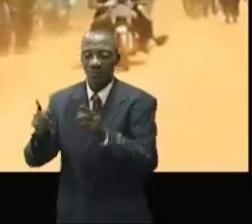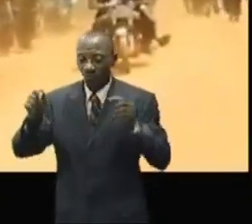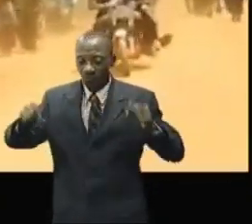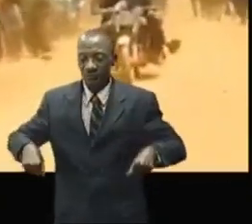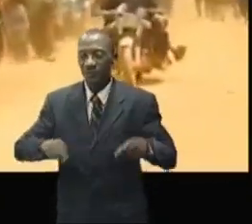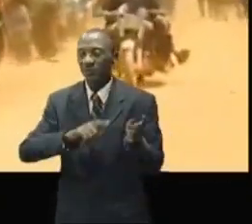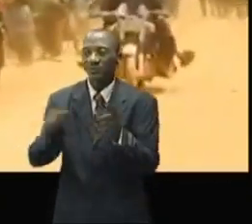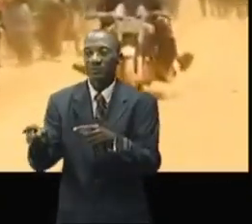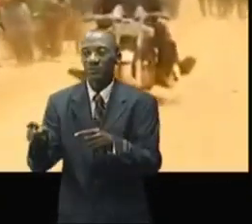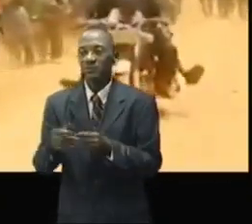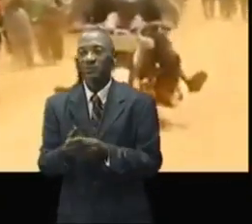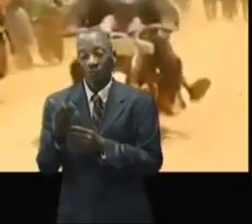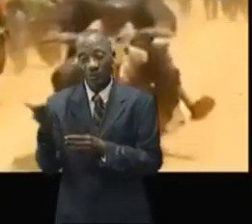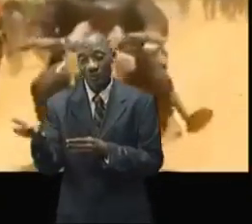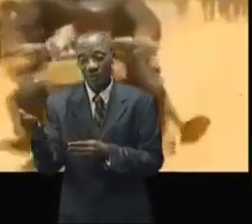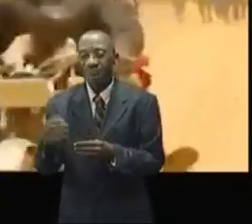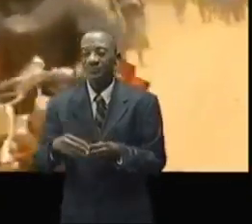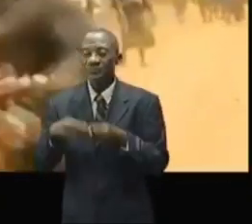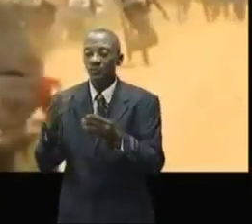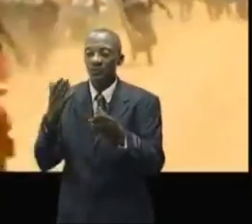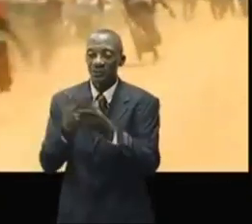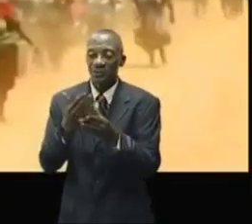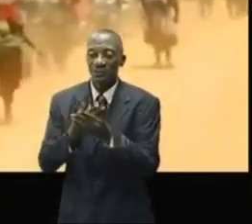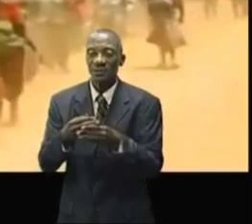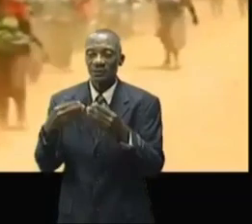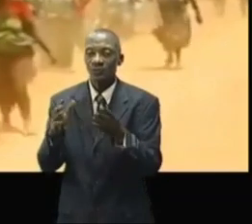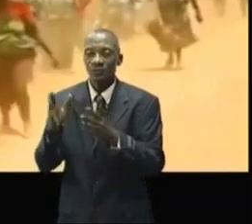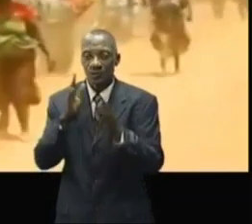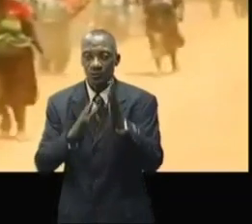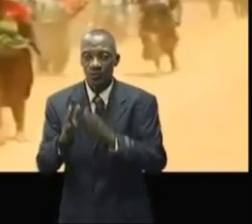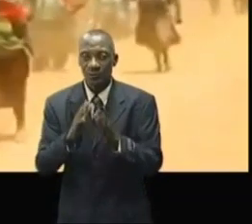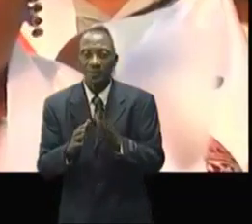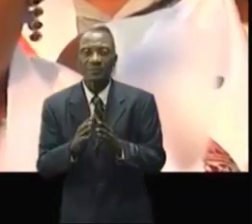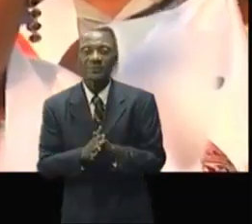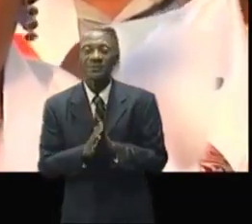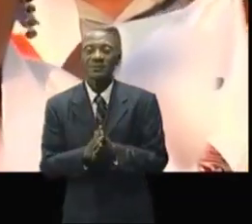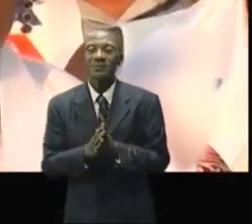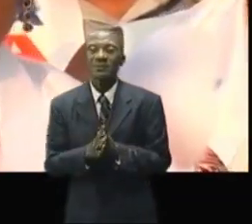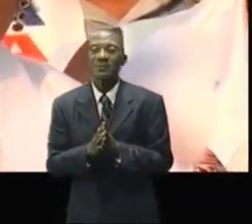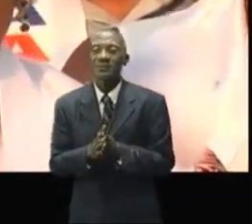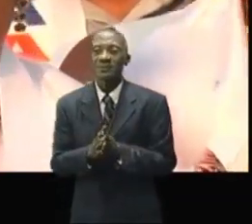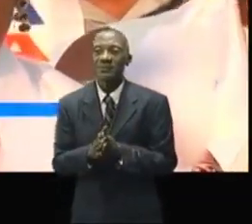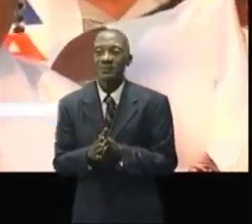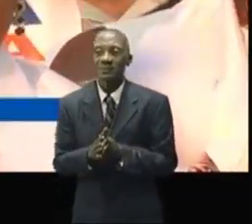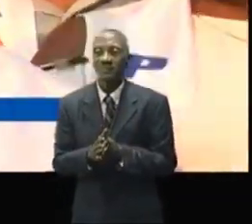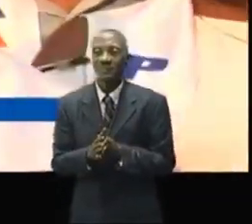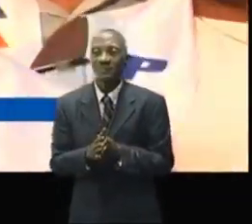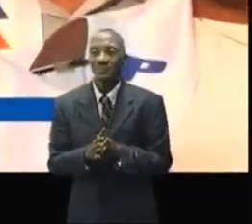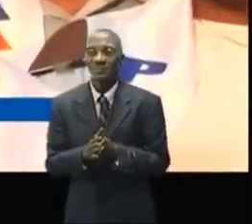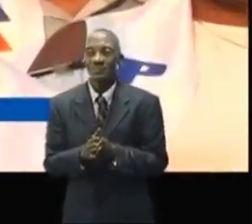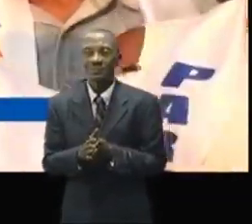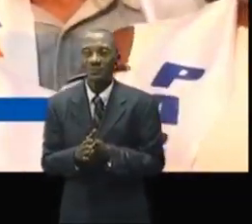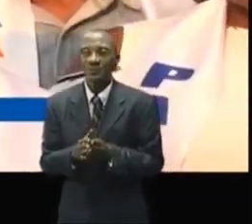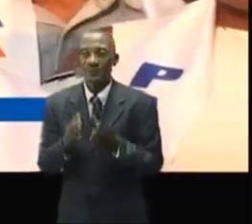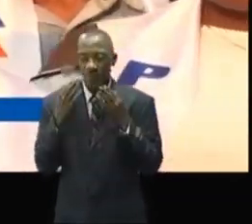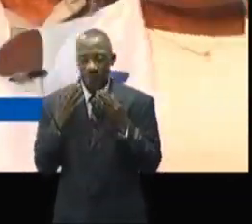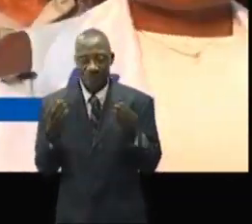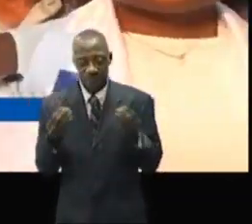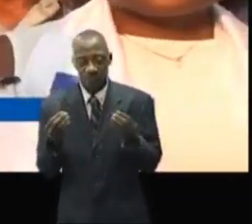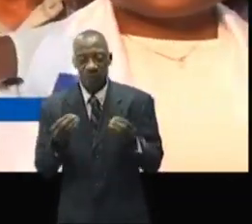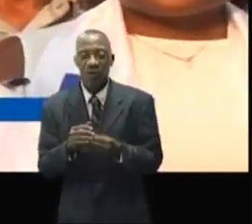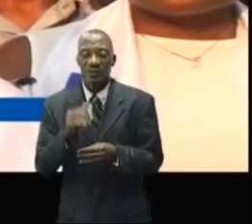apportées ici et là sont loin de satisfaire les réels besoins du terrain. Ainsi,